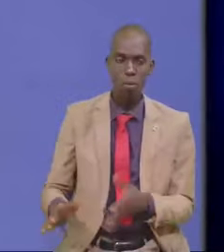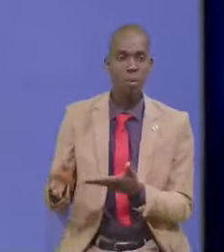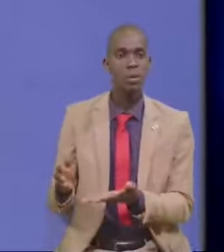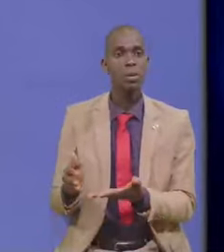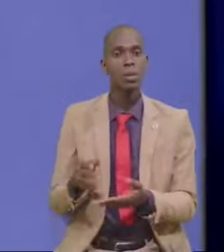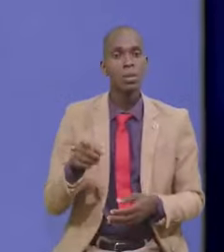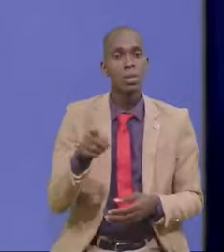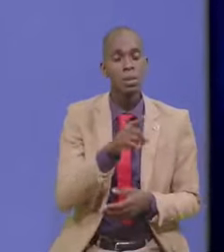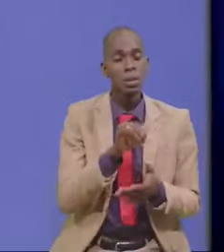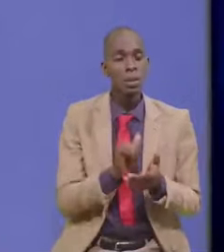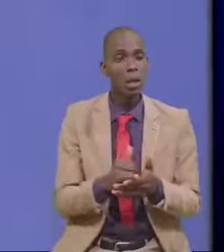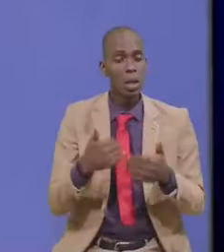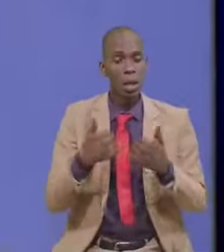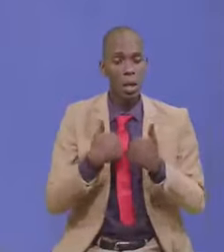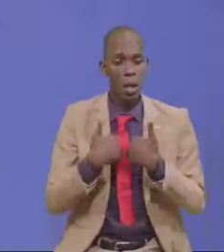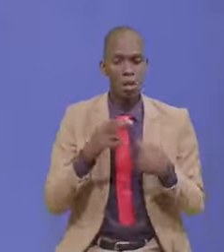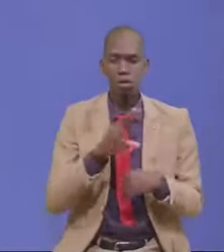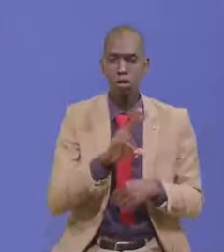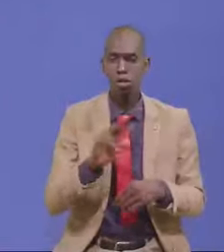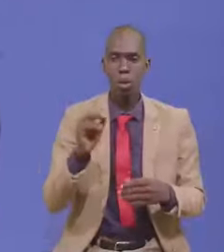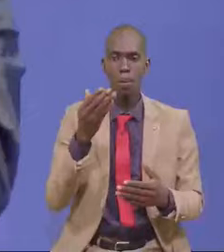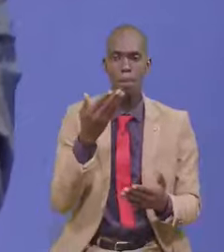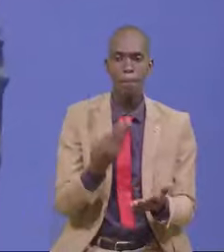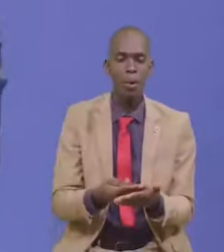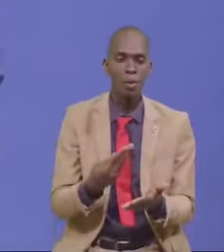Même celui qui n'a pas d'argent,